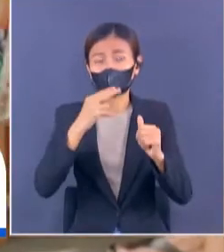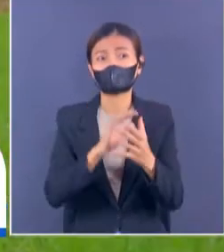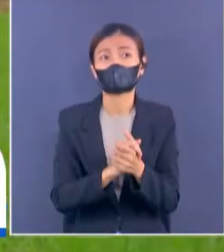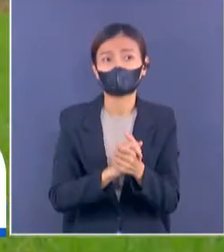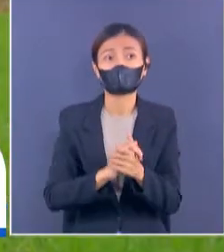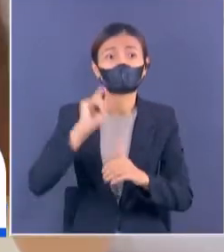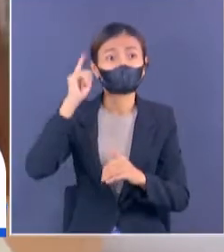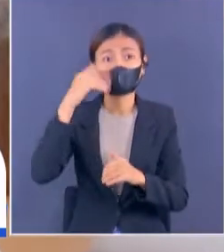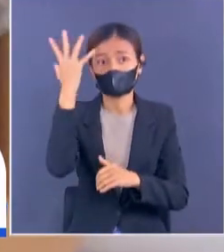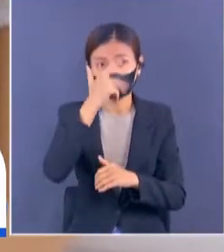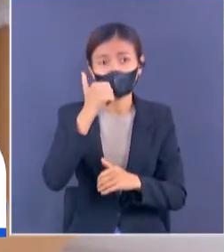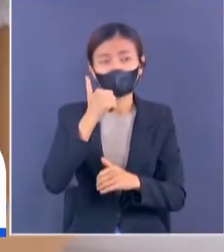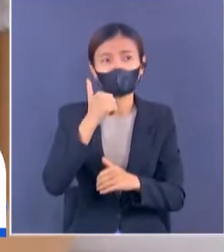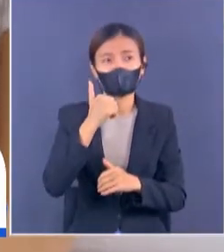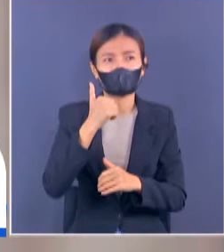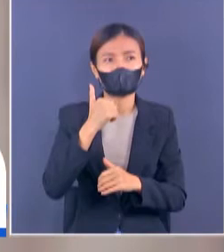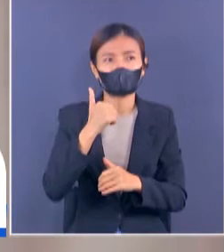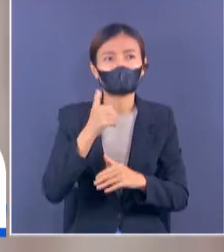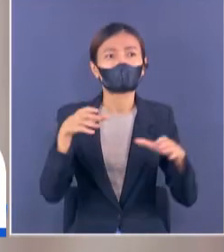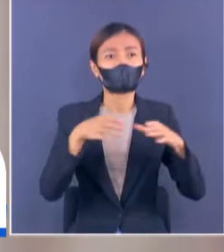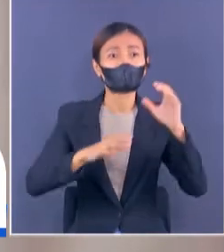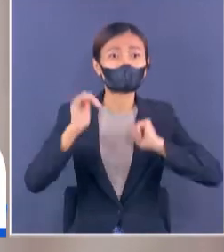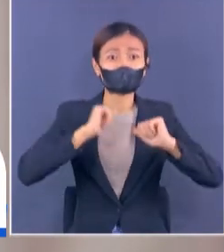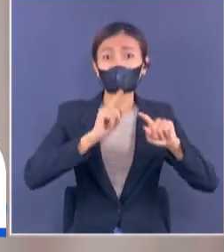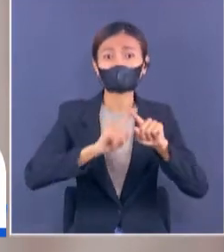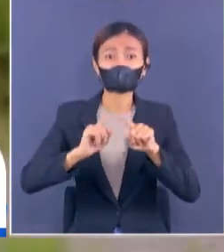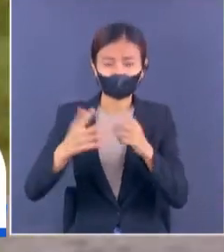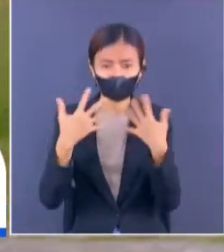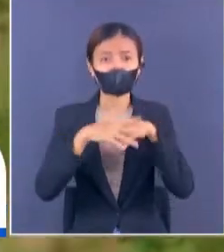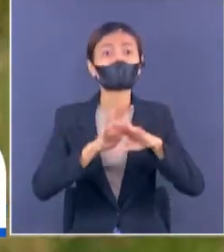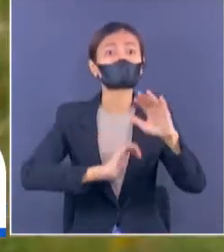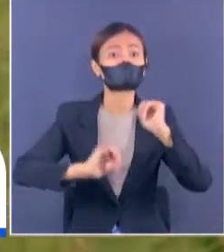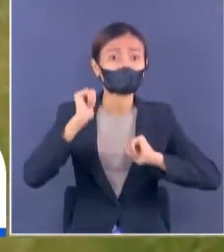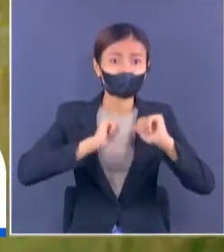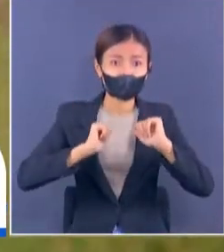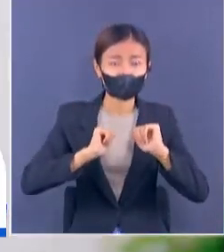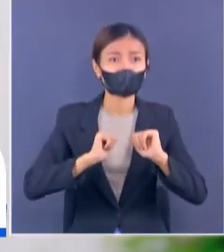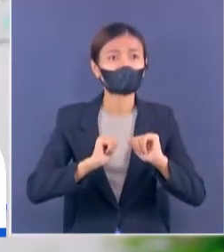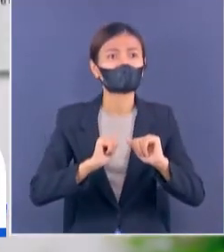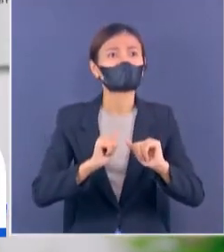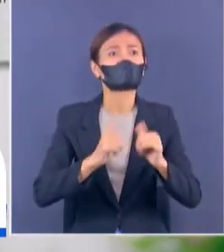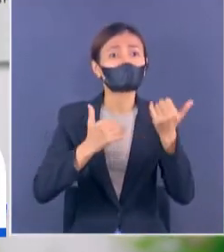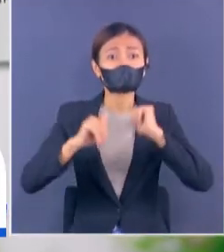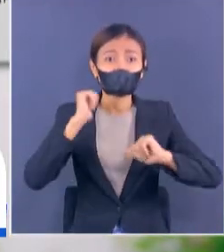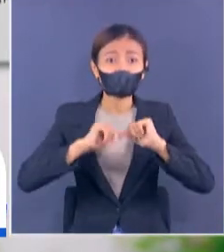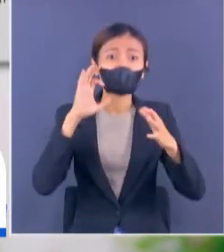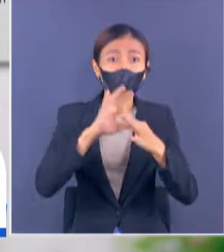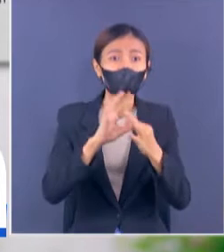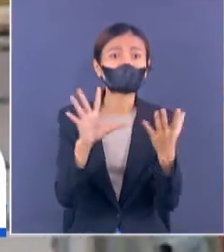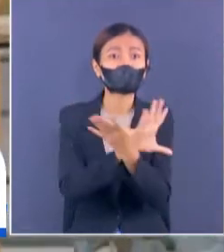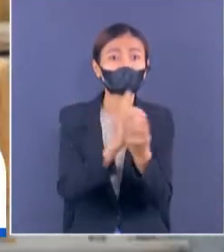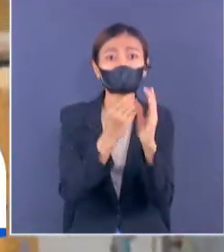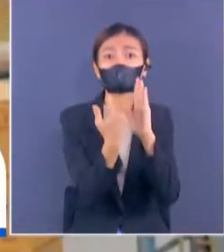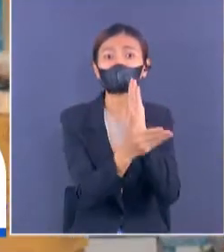พิษสามีมี่ธนิษฐาและอีกขับข้างค่ะแท็กทีมร่วมถ่ายทอดวัฒนธรรมอีสานสุดอบอุ่นนะคะ